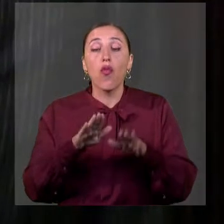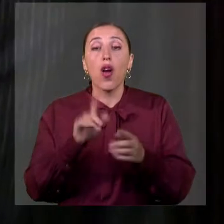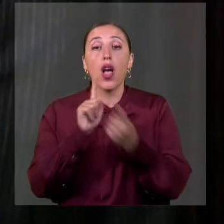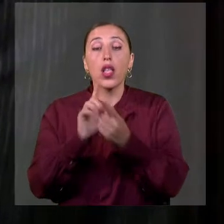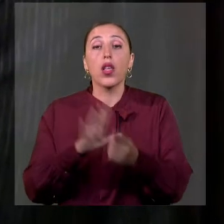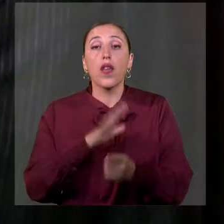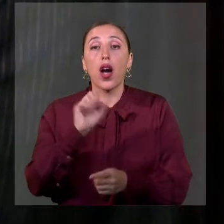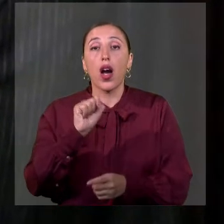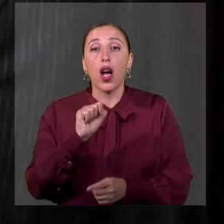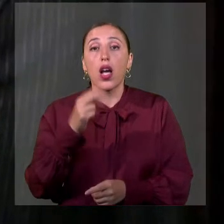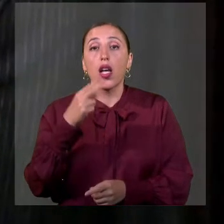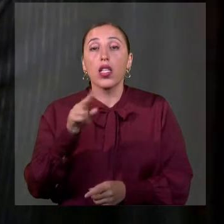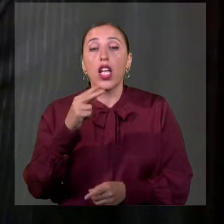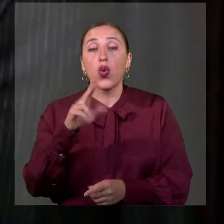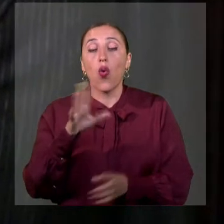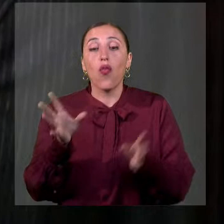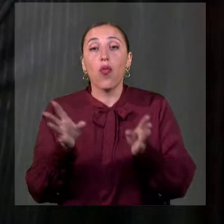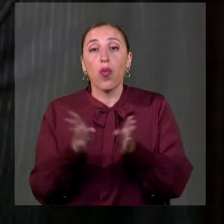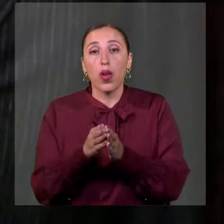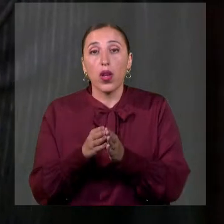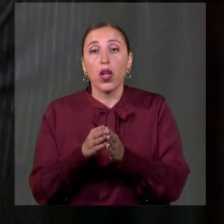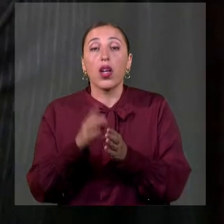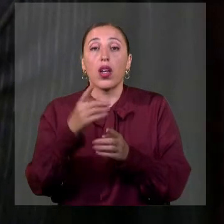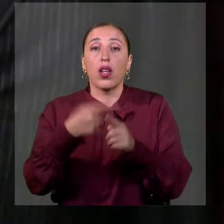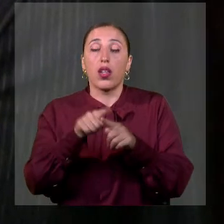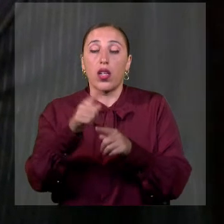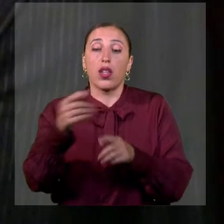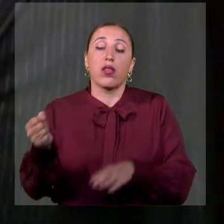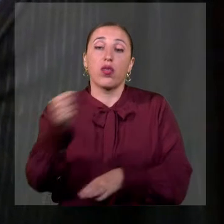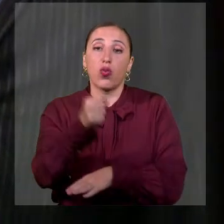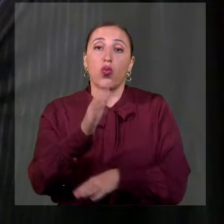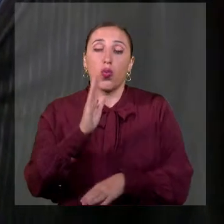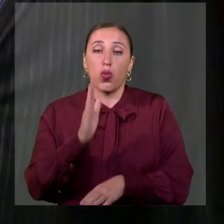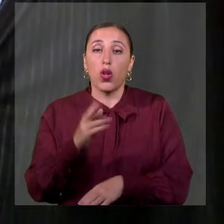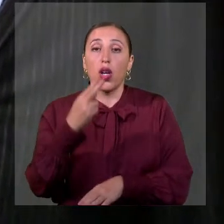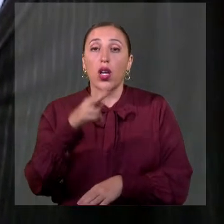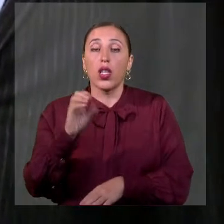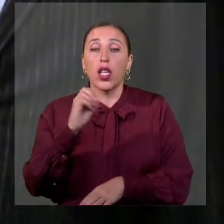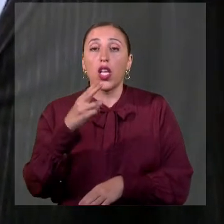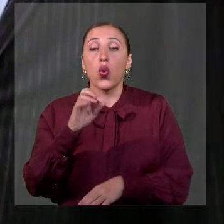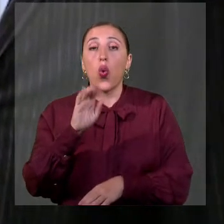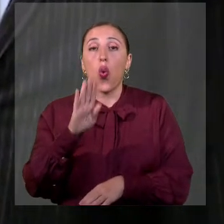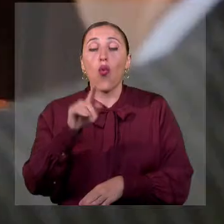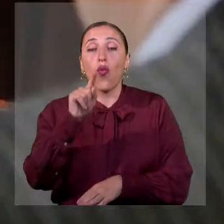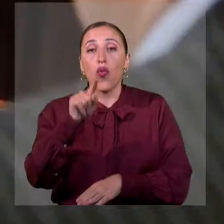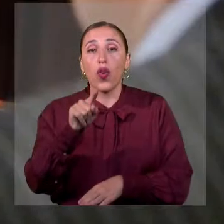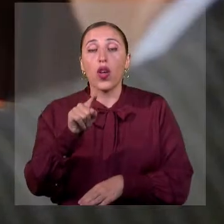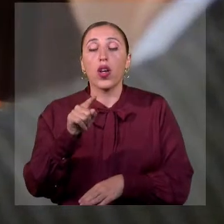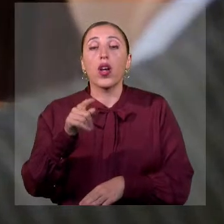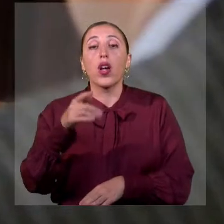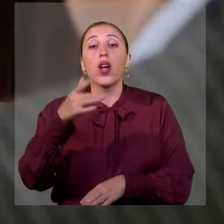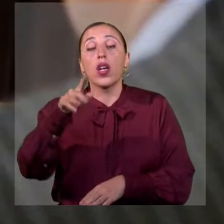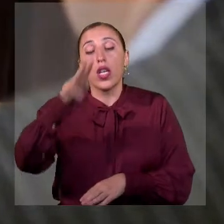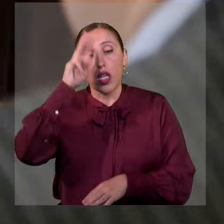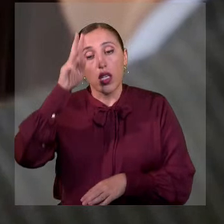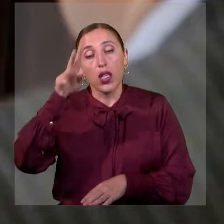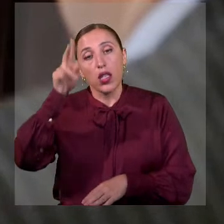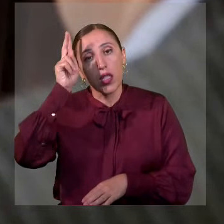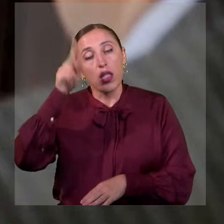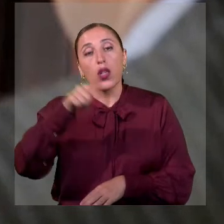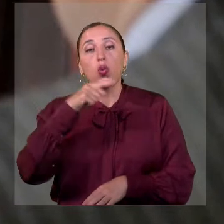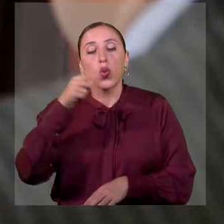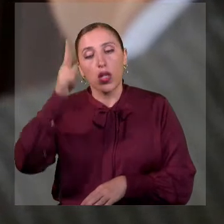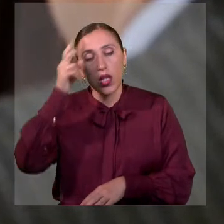հետ, որը և փոխարինելու է Ճաղարյանին։ Շուտով Ձեդովը կստանձնի Իրանում Ռուսաստանի դեսպանի լիազորությունները հանդիպման ընթացքում։